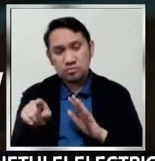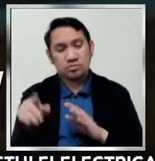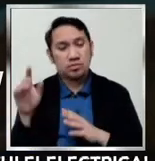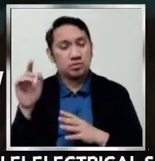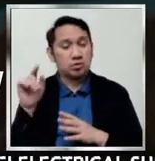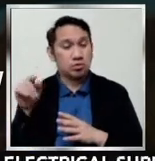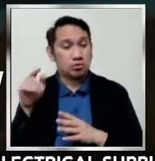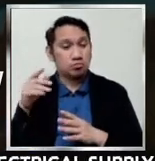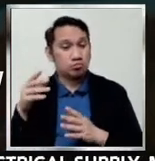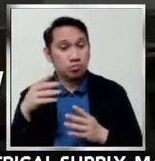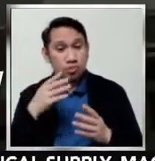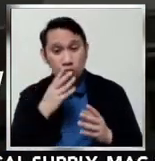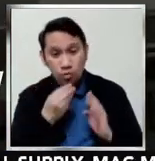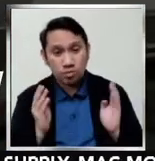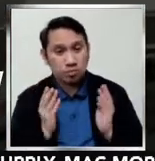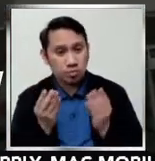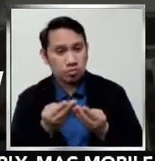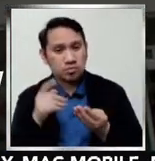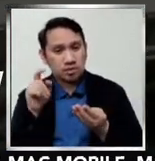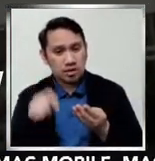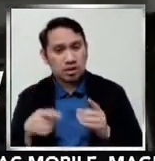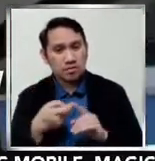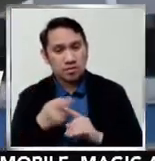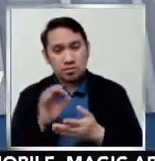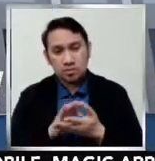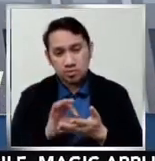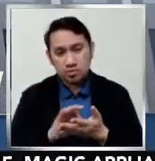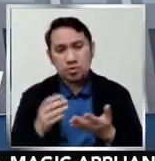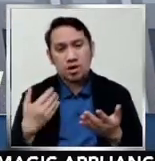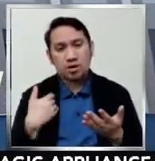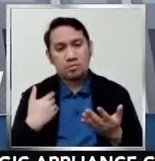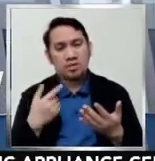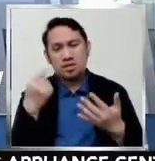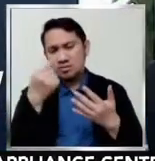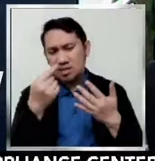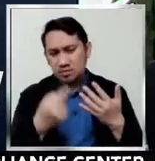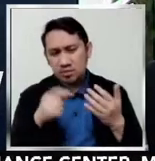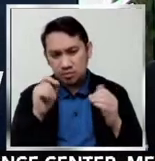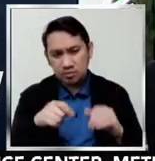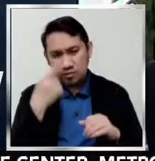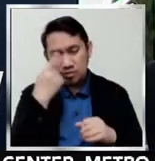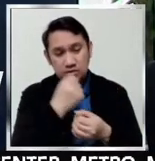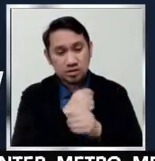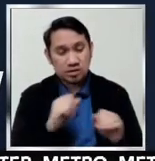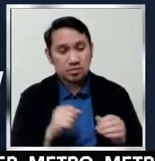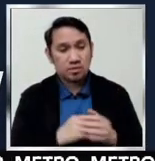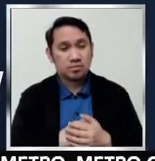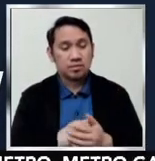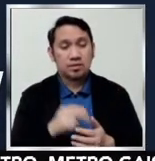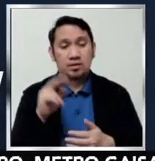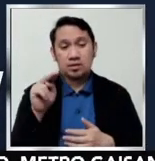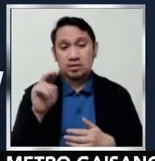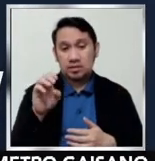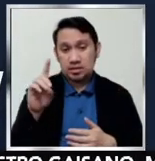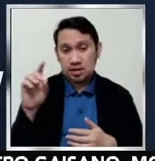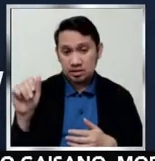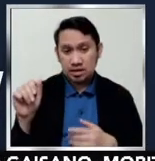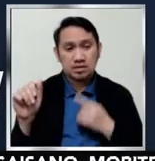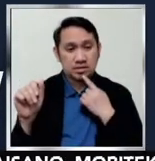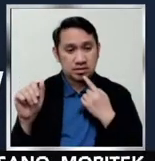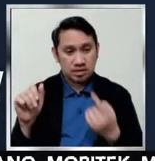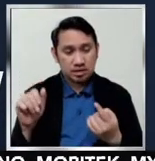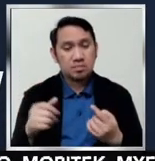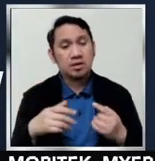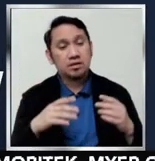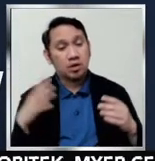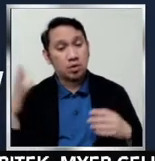oversight, marami pong controls. Nauna nang sinabi ng National Economic and Development Authority o NEDA na inaabangan na ng